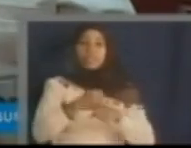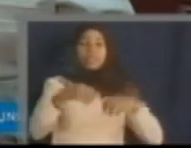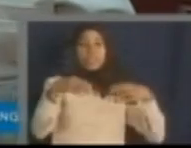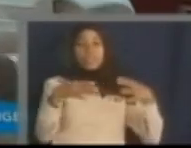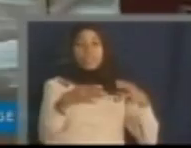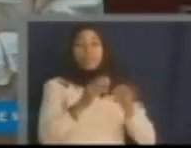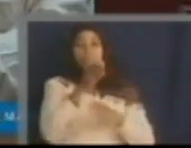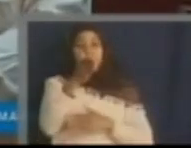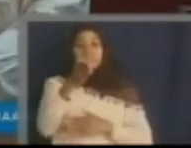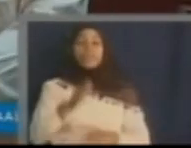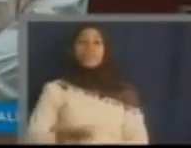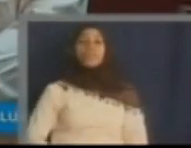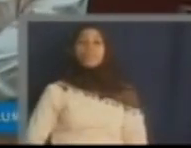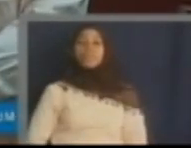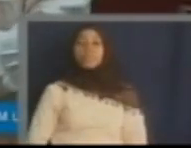hiyo.